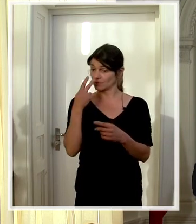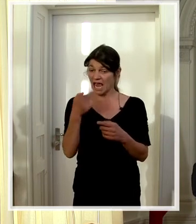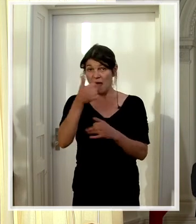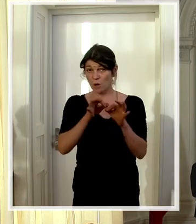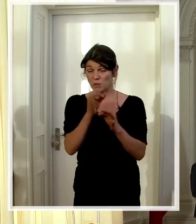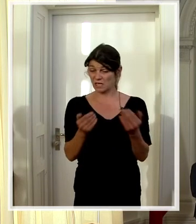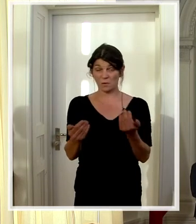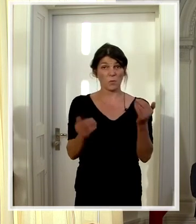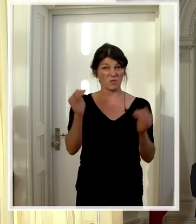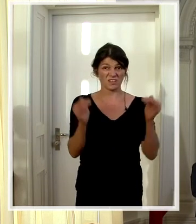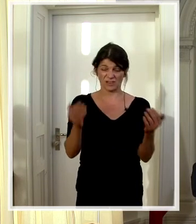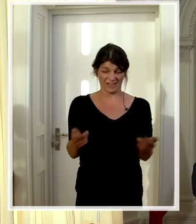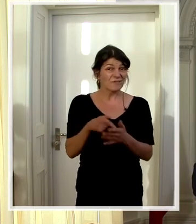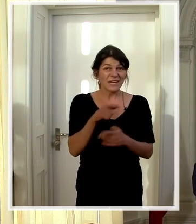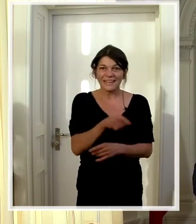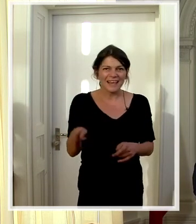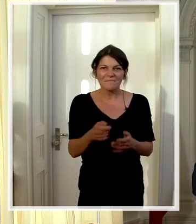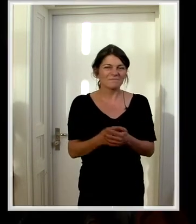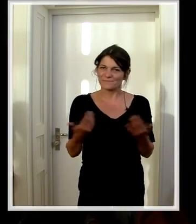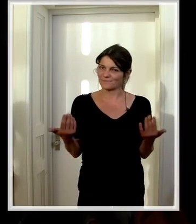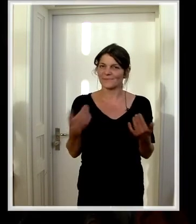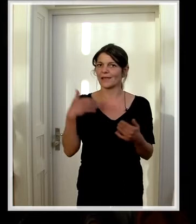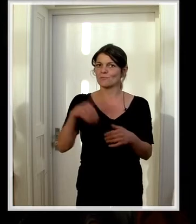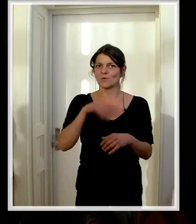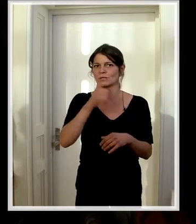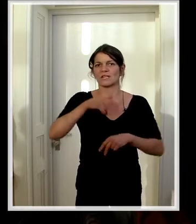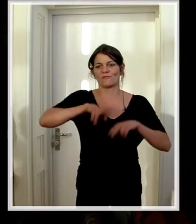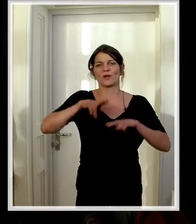glaube, wegen dem sollten wir nicht quasi